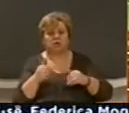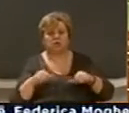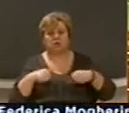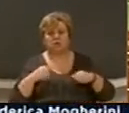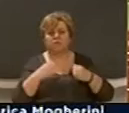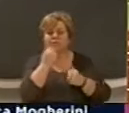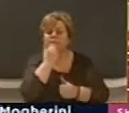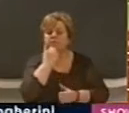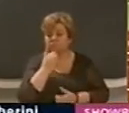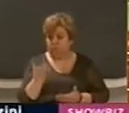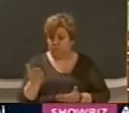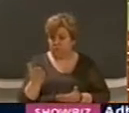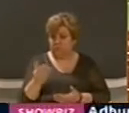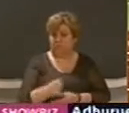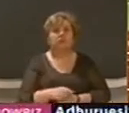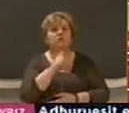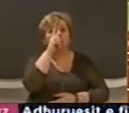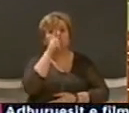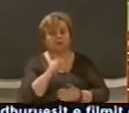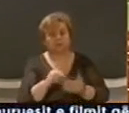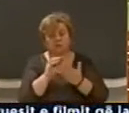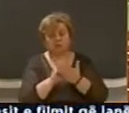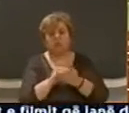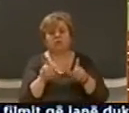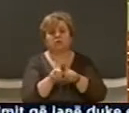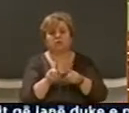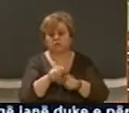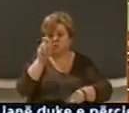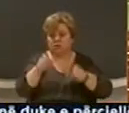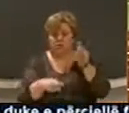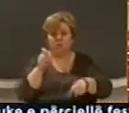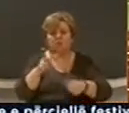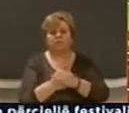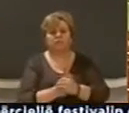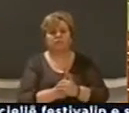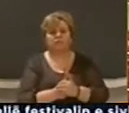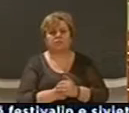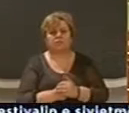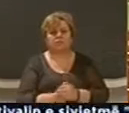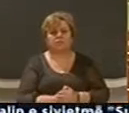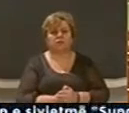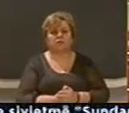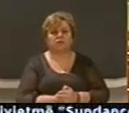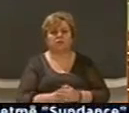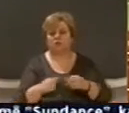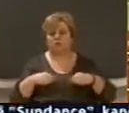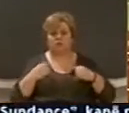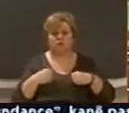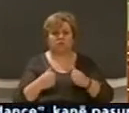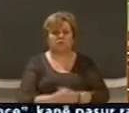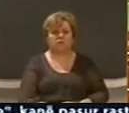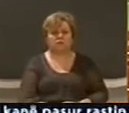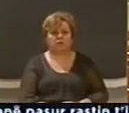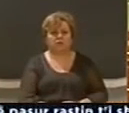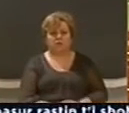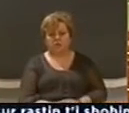A s'është kjo diçka e shenjtë në jetë e çdo njeriu në globalin me të cilin po jetojmë?